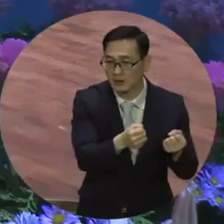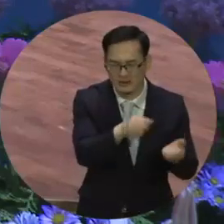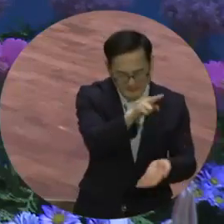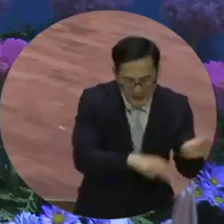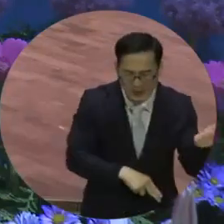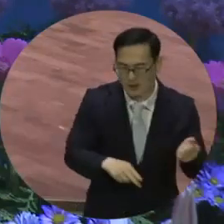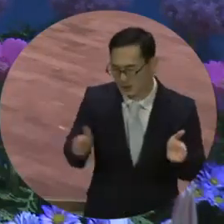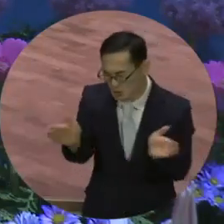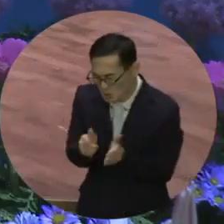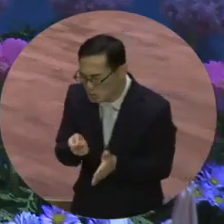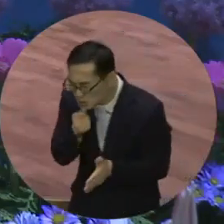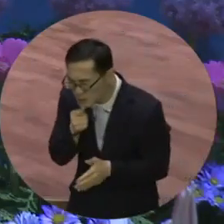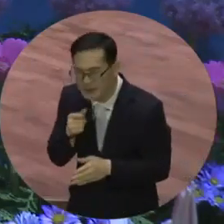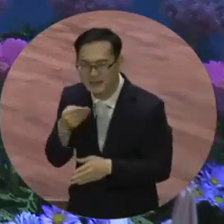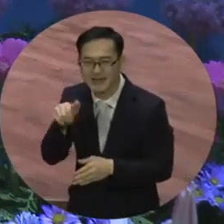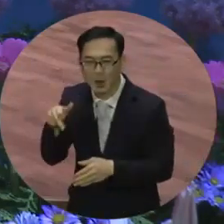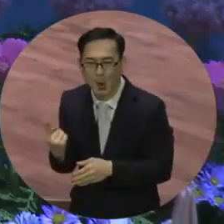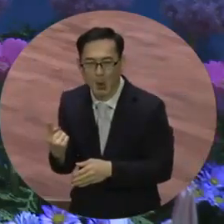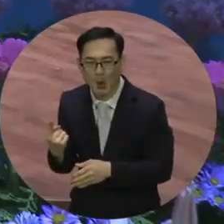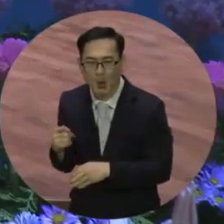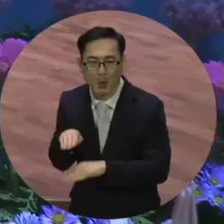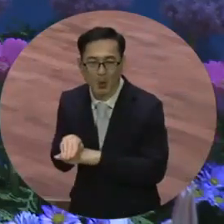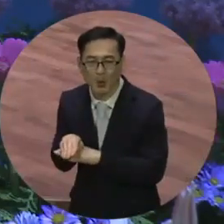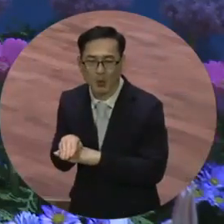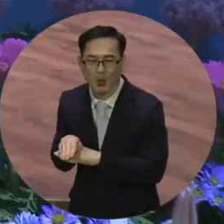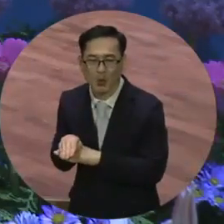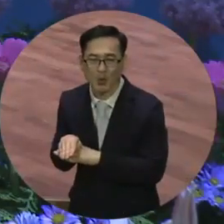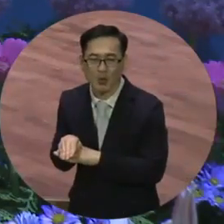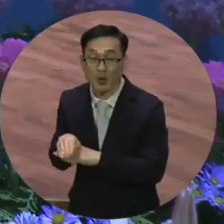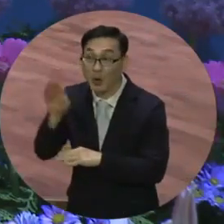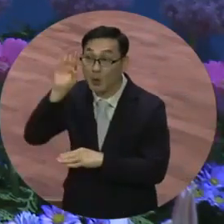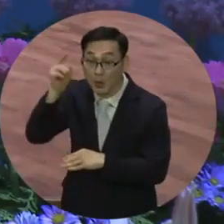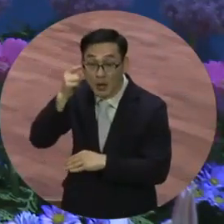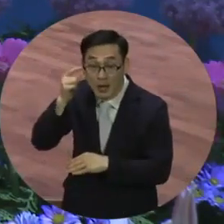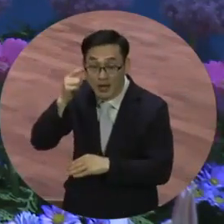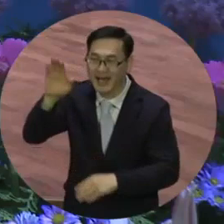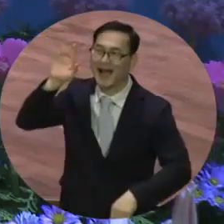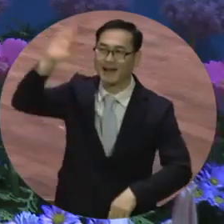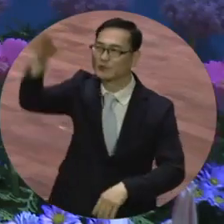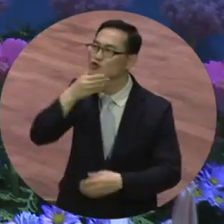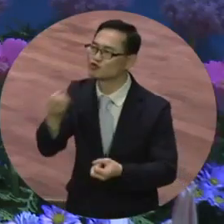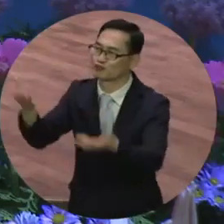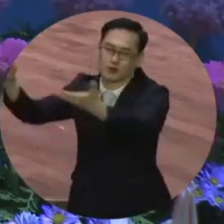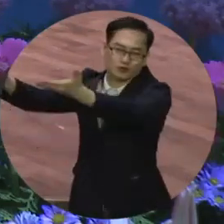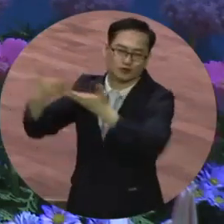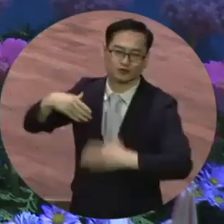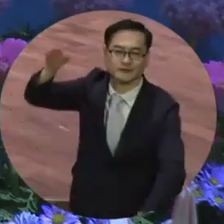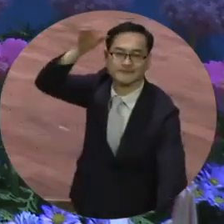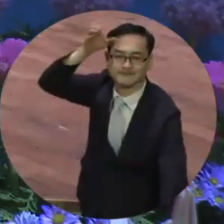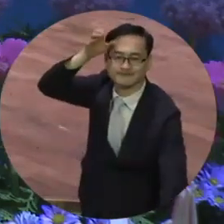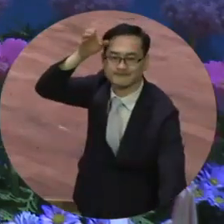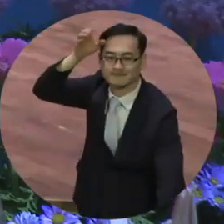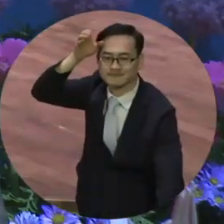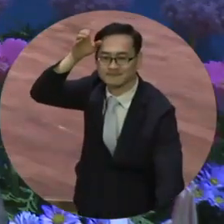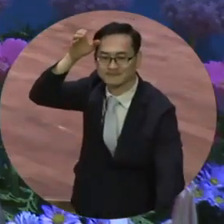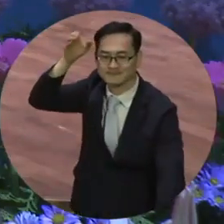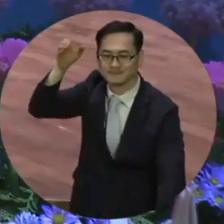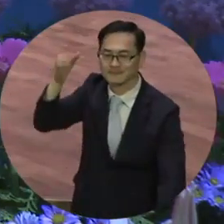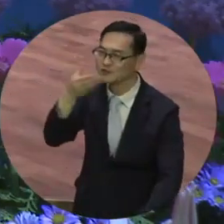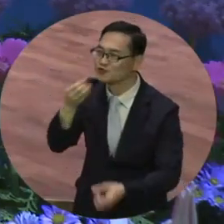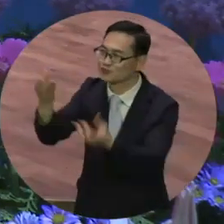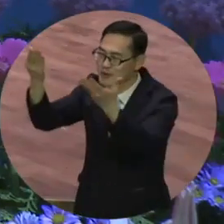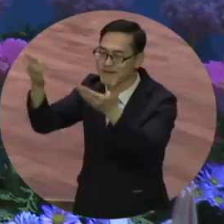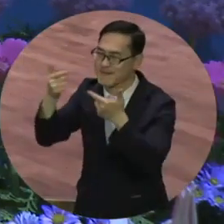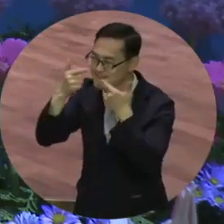하나님은 절대 축복을 주신다고 미리 약속하셨다니까요. 테스트, 테스트. 한번, 여러분, 하나님이